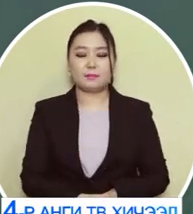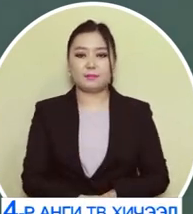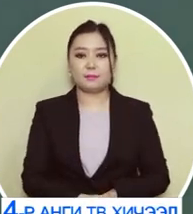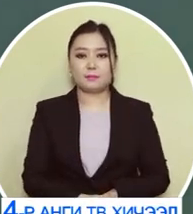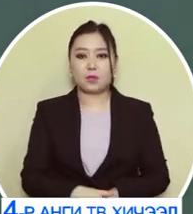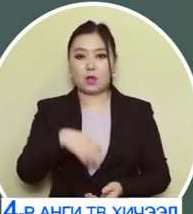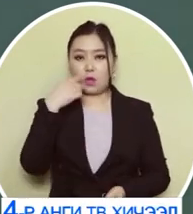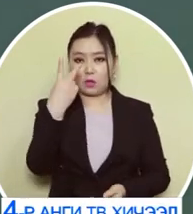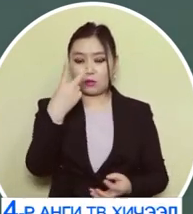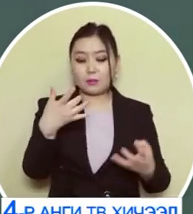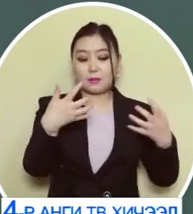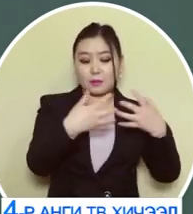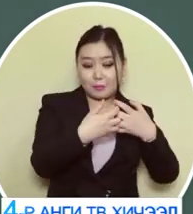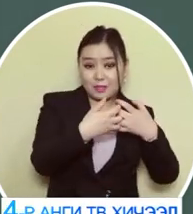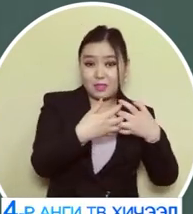Екінші болжамым.